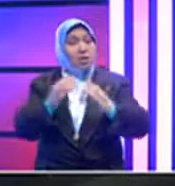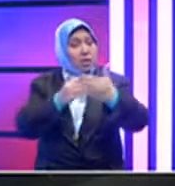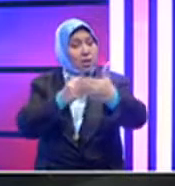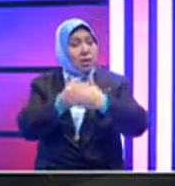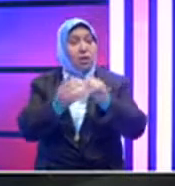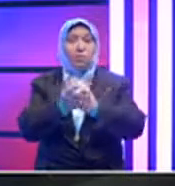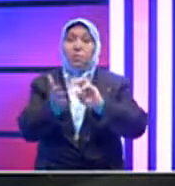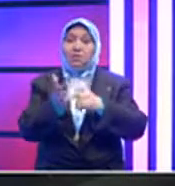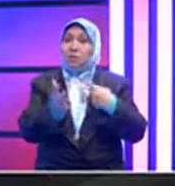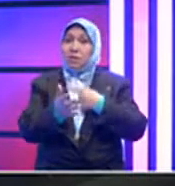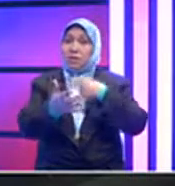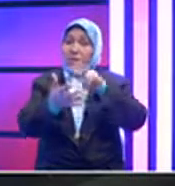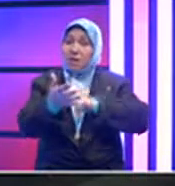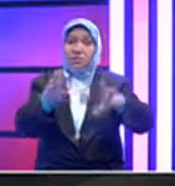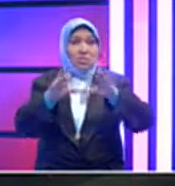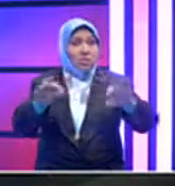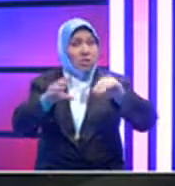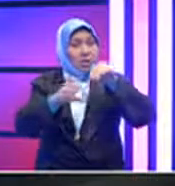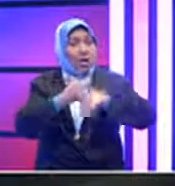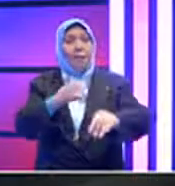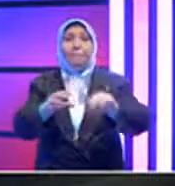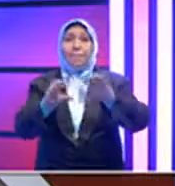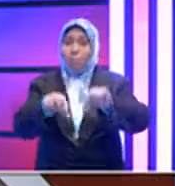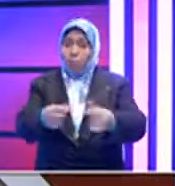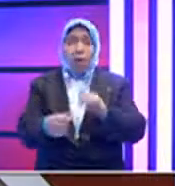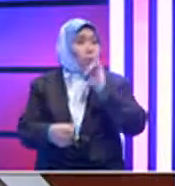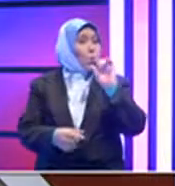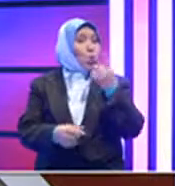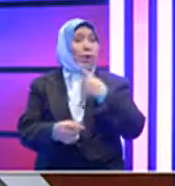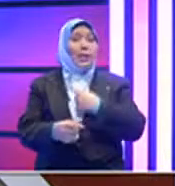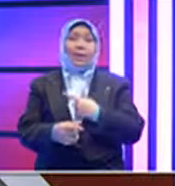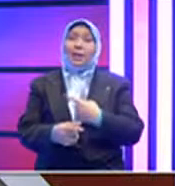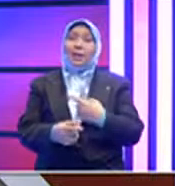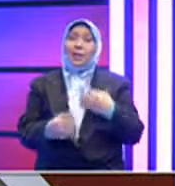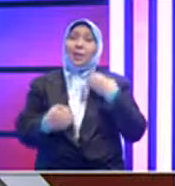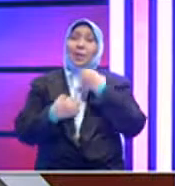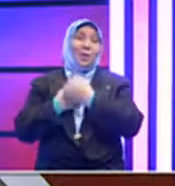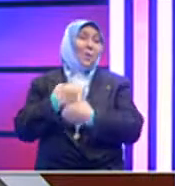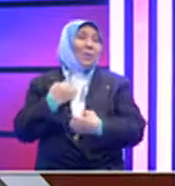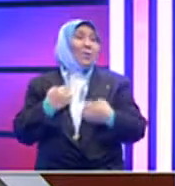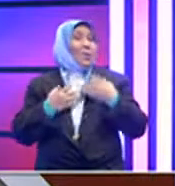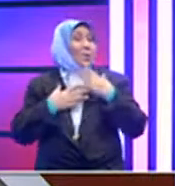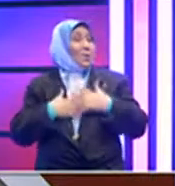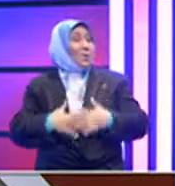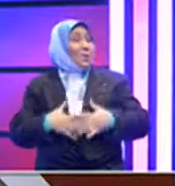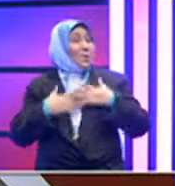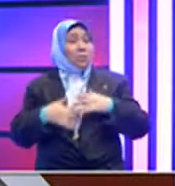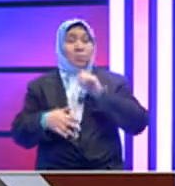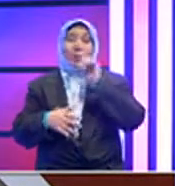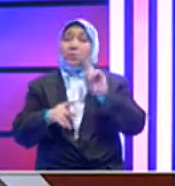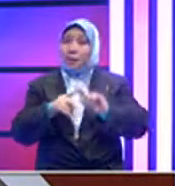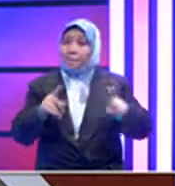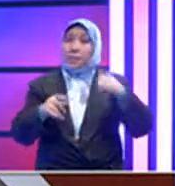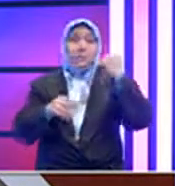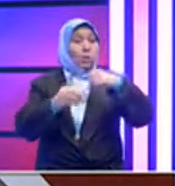maksudnya bila kita membaca cerita-cerita di dalam al-qur'an ini bukan sekadar ya penglipur Lara tetapi ia adalah sebagai satu